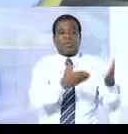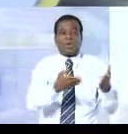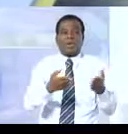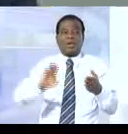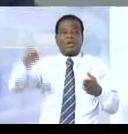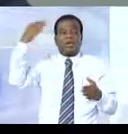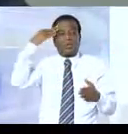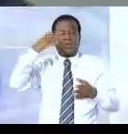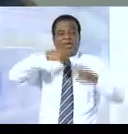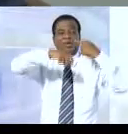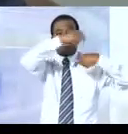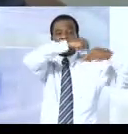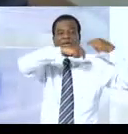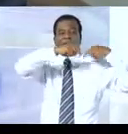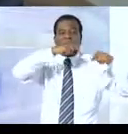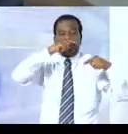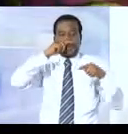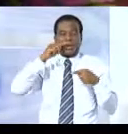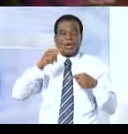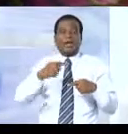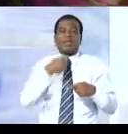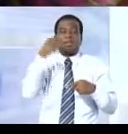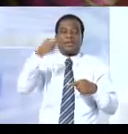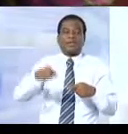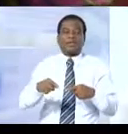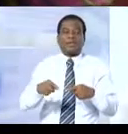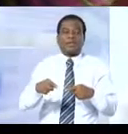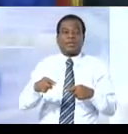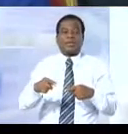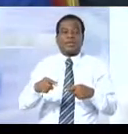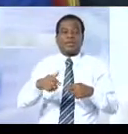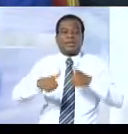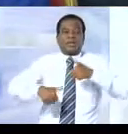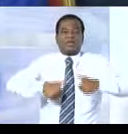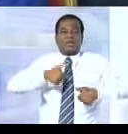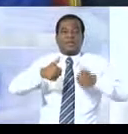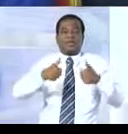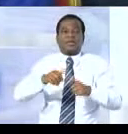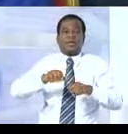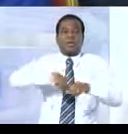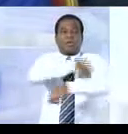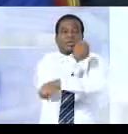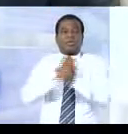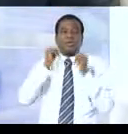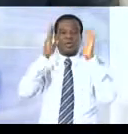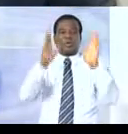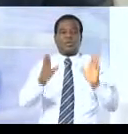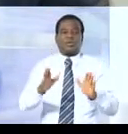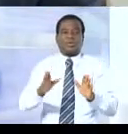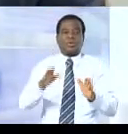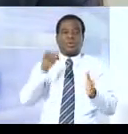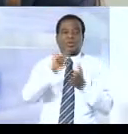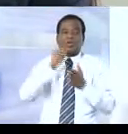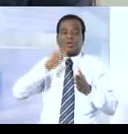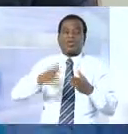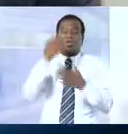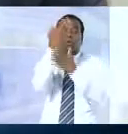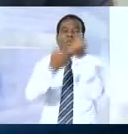ministre des Transports a rassuré du soutien de l'État et dévoilé les ambitions des autorités ivoiriennes dans le secteur. Ce qui nous